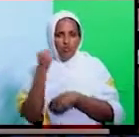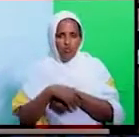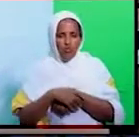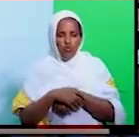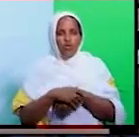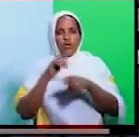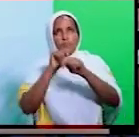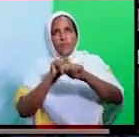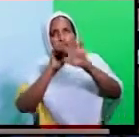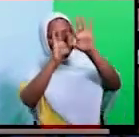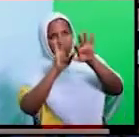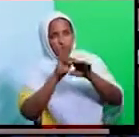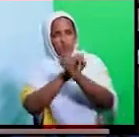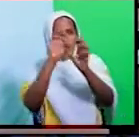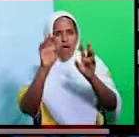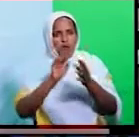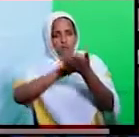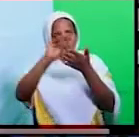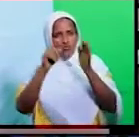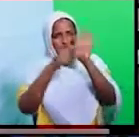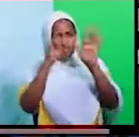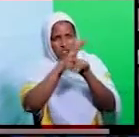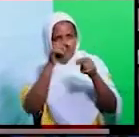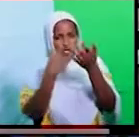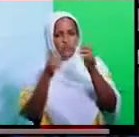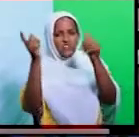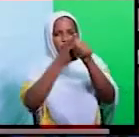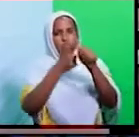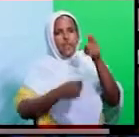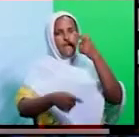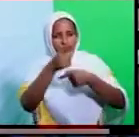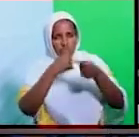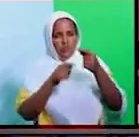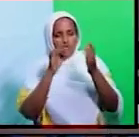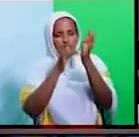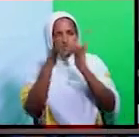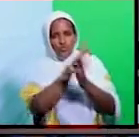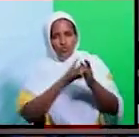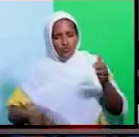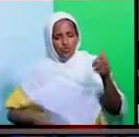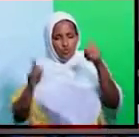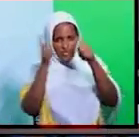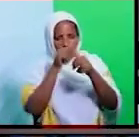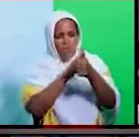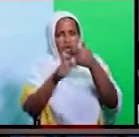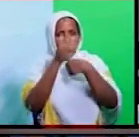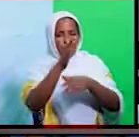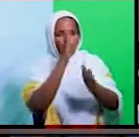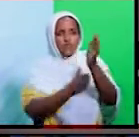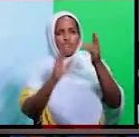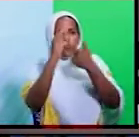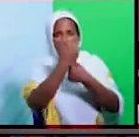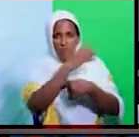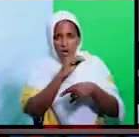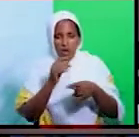መፍራትና የእምነት ሕይወት በጣም አስፈላጊ ነው። መጽሐፈ ምሳሌ ምዕራፍ 3 ቁጥር 32 ላይ ጠማማ ሁሉ በእግዚአብሔር ፊት ርኩስ ነውና